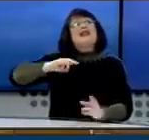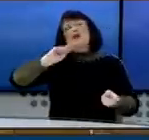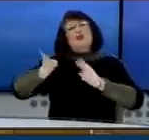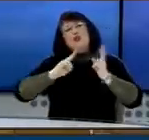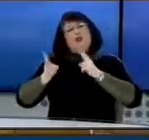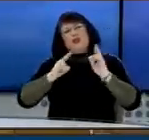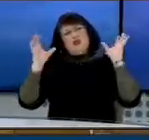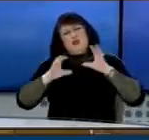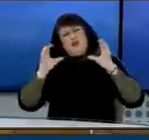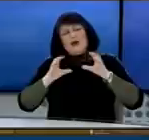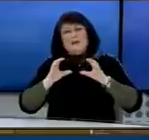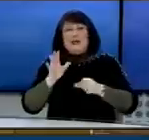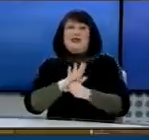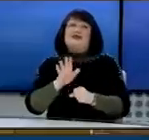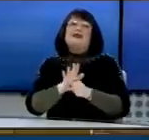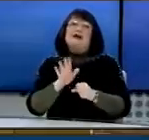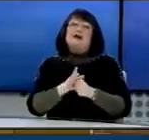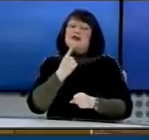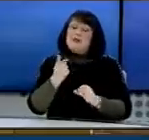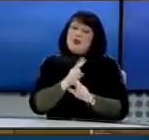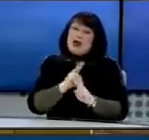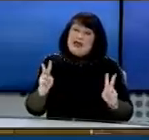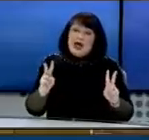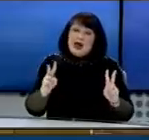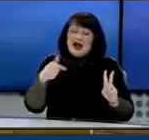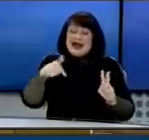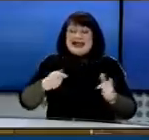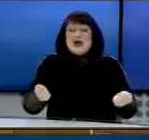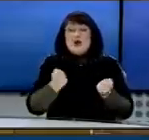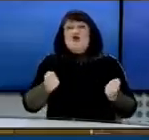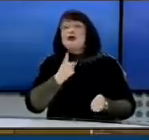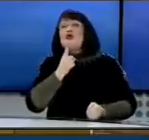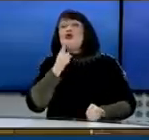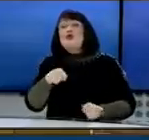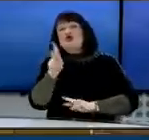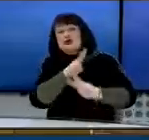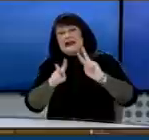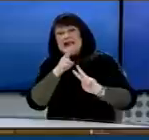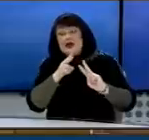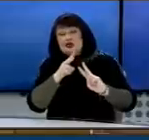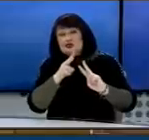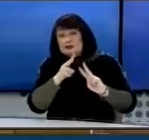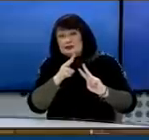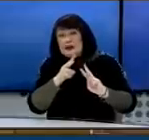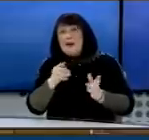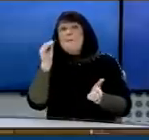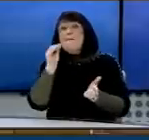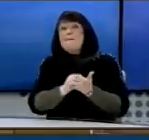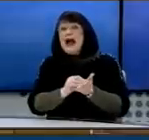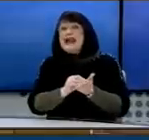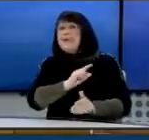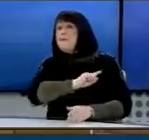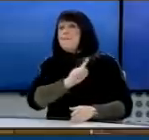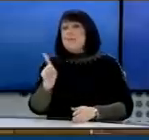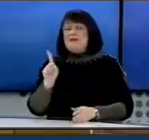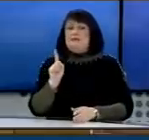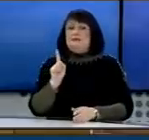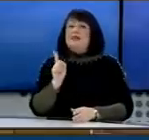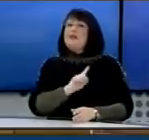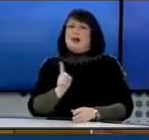αρκεί. Θα το πω καθαρά. Τέτοια γεγονότα δεν πρέπει να επαναληφθούν. Και επίσης